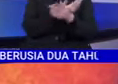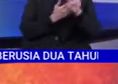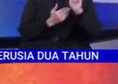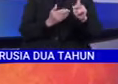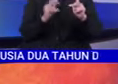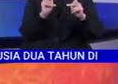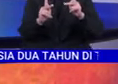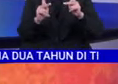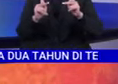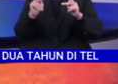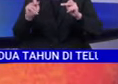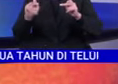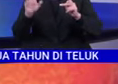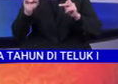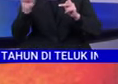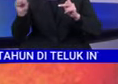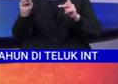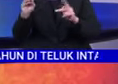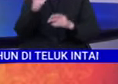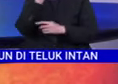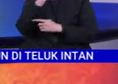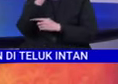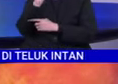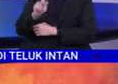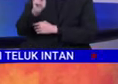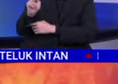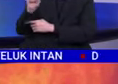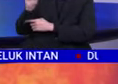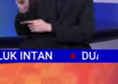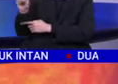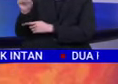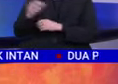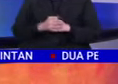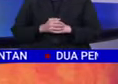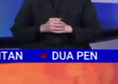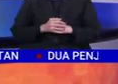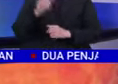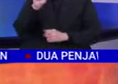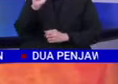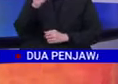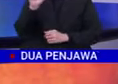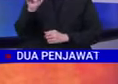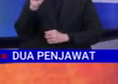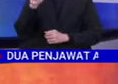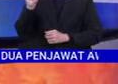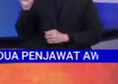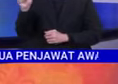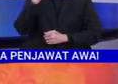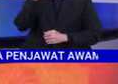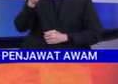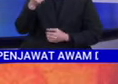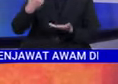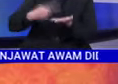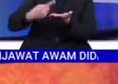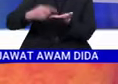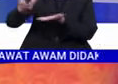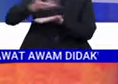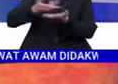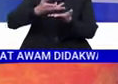bukan lagi kek mm pada berkenalan diumumkan menterinya Tension Muse ketika memulihkan sesi penggulungan